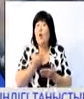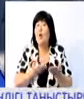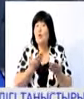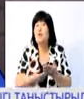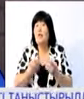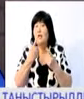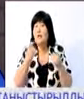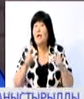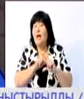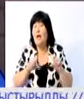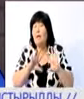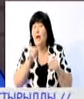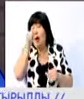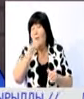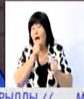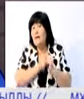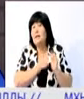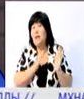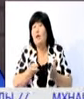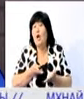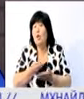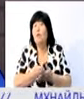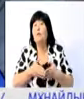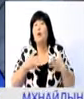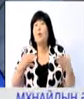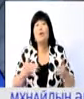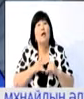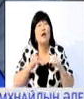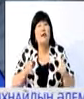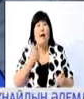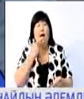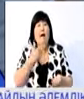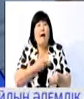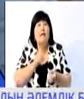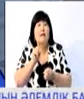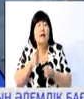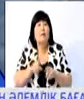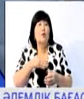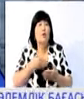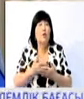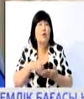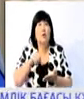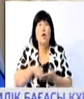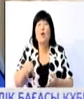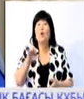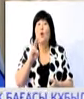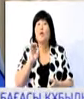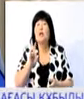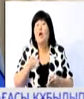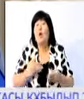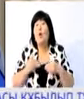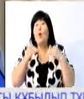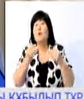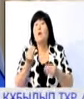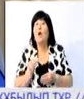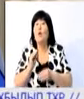жарнама объектілері бойынша ай сайынғы базалық төлемақы мөлшері артты. Қан тапсырып, халық саулығына үлесін қосып жүрген донорларға қосымша